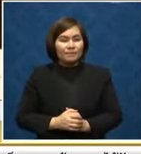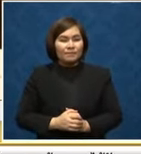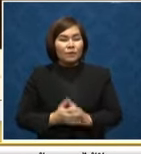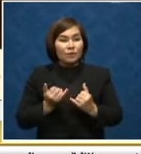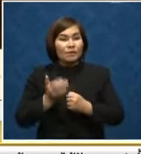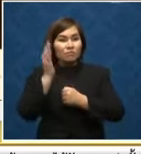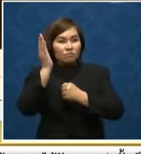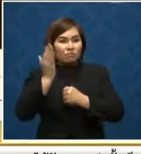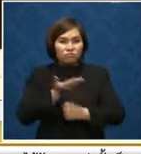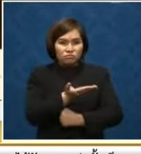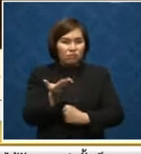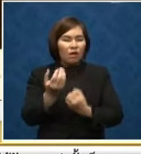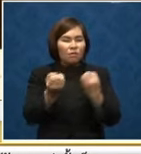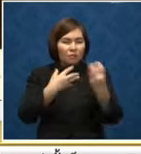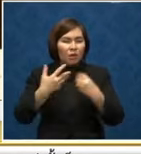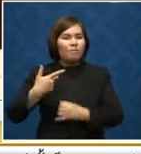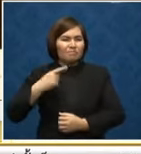วันนี้ก็เป็นประโยชน์มาก